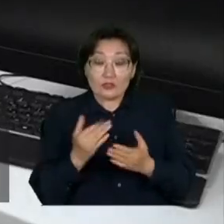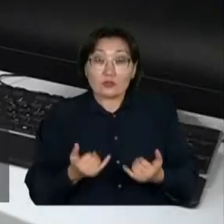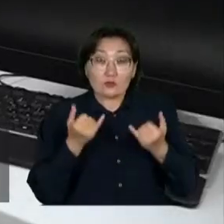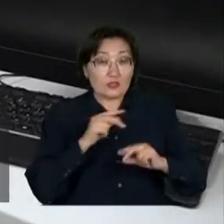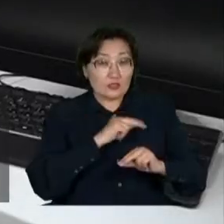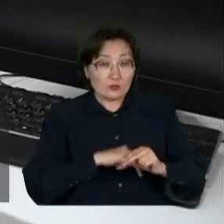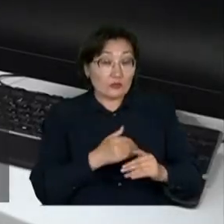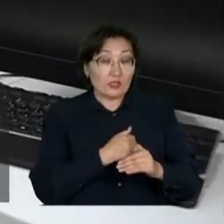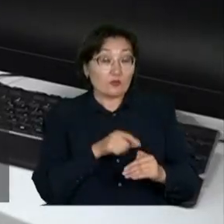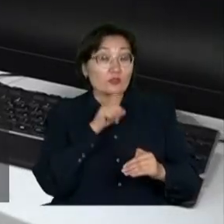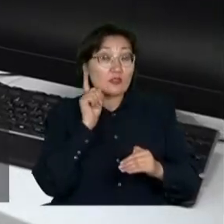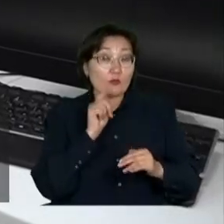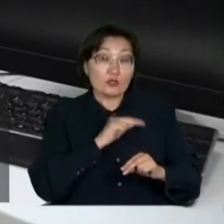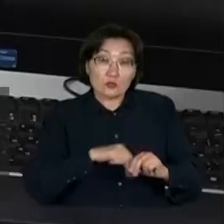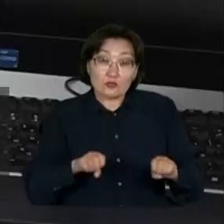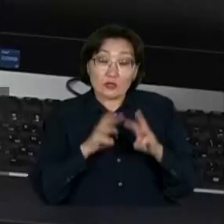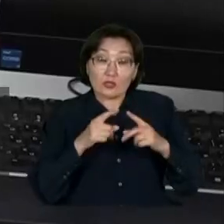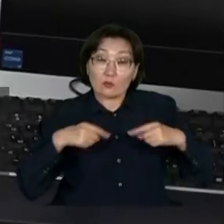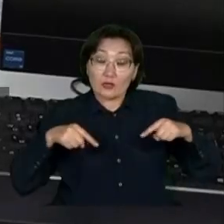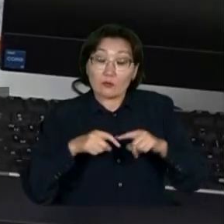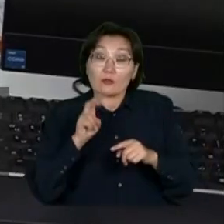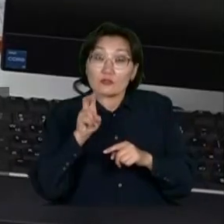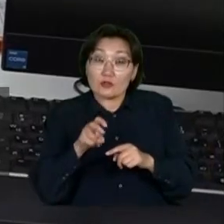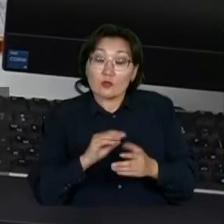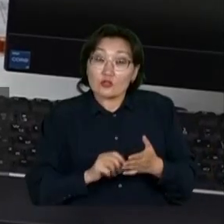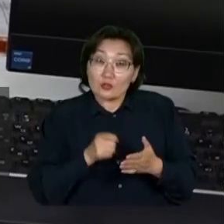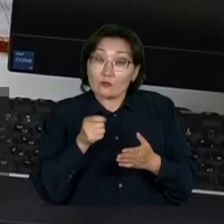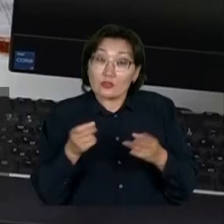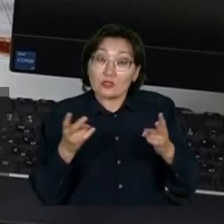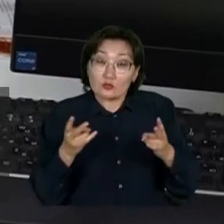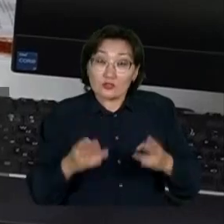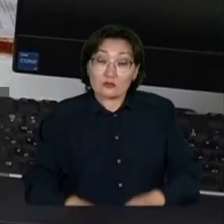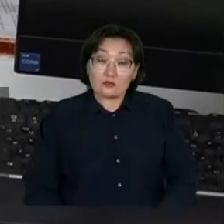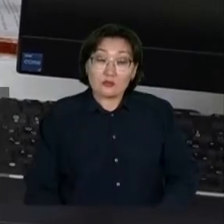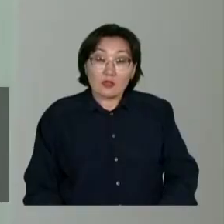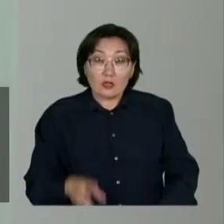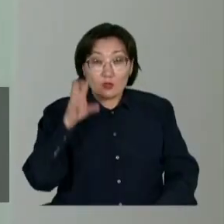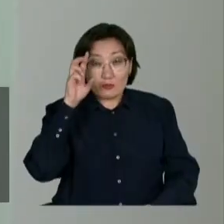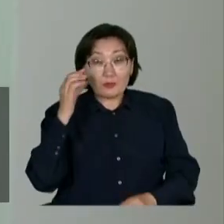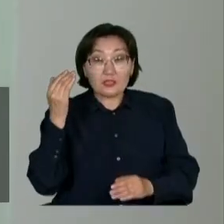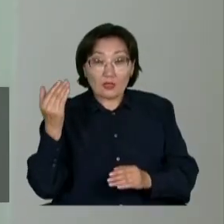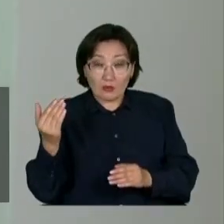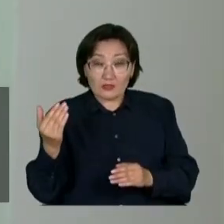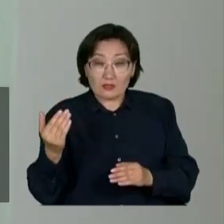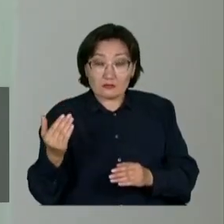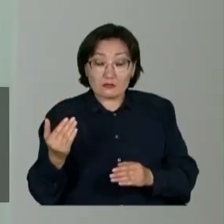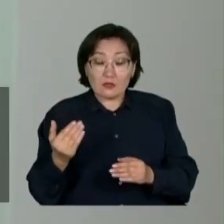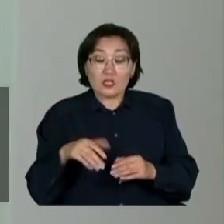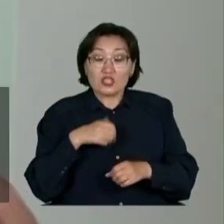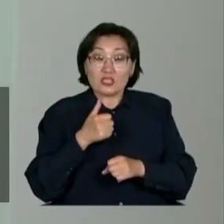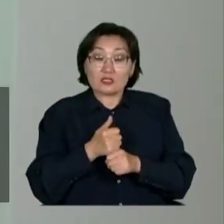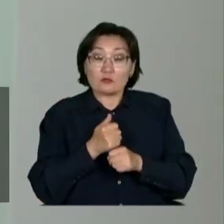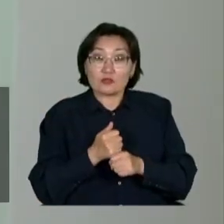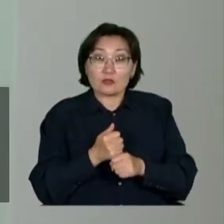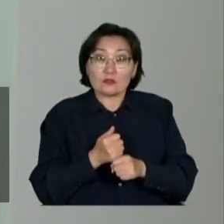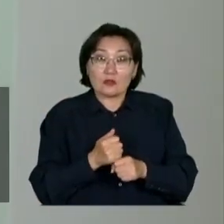еңбек етуге ниетті жастар жұмыспен қамту орталықтарына барып өтініш қалдыруы керек. Үкімет тарапынан негізі